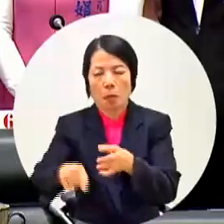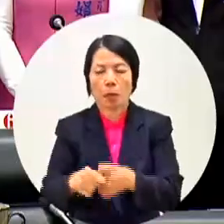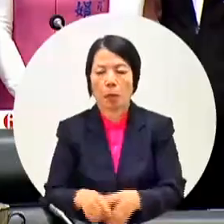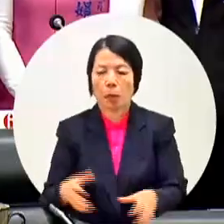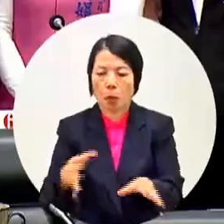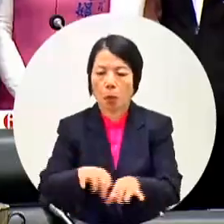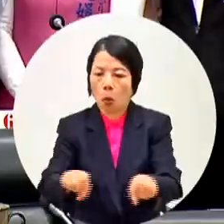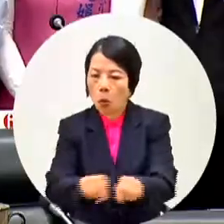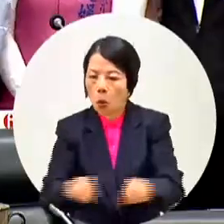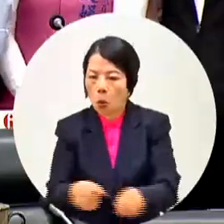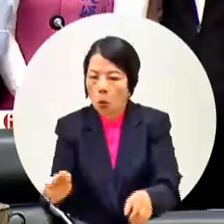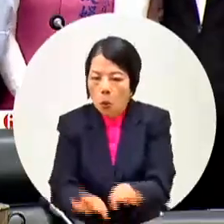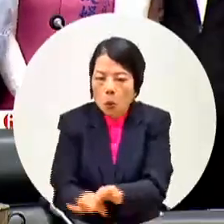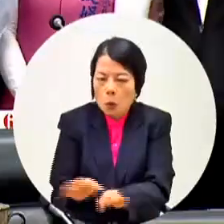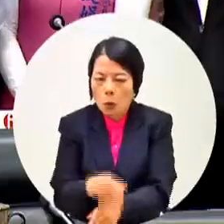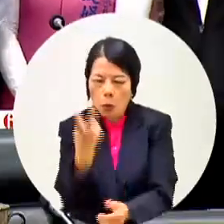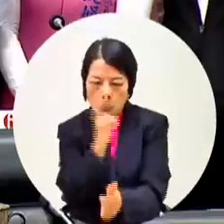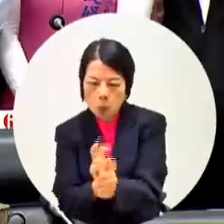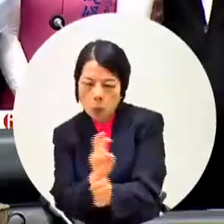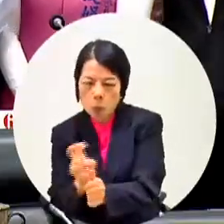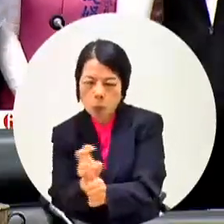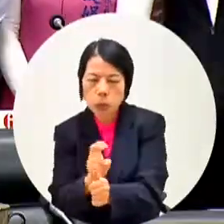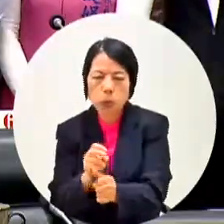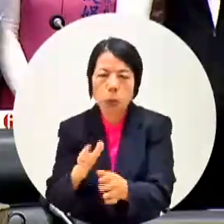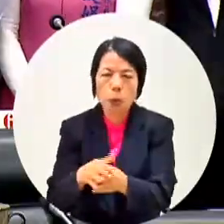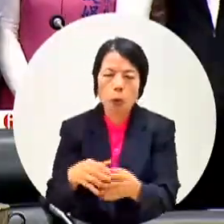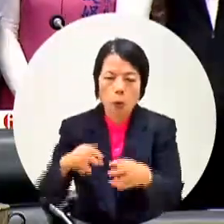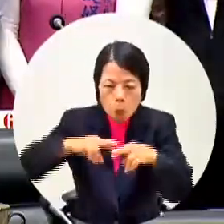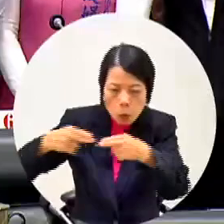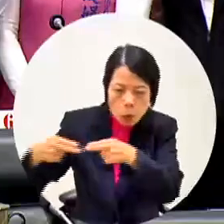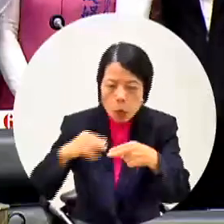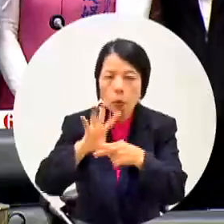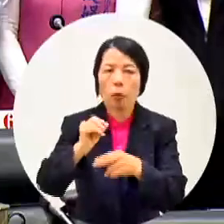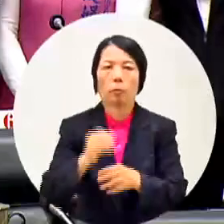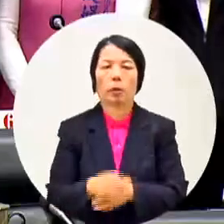它？有没有全面的去健检过它？